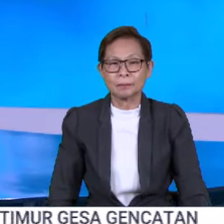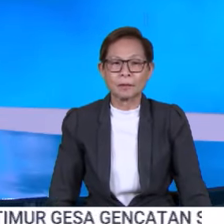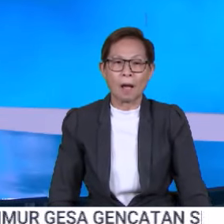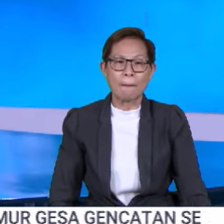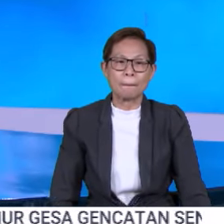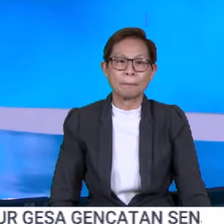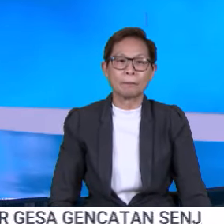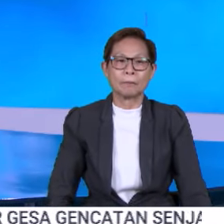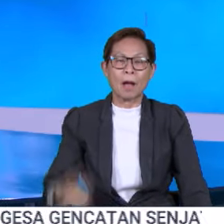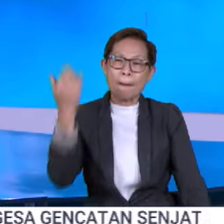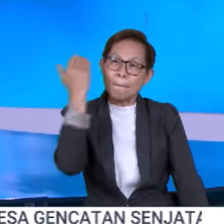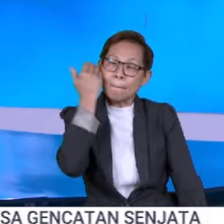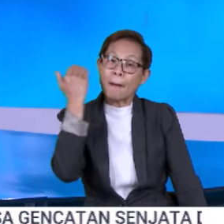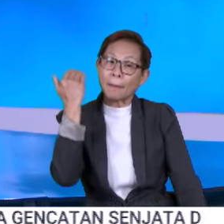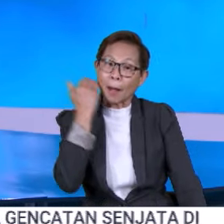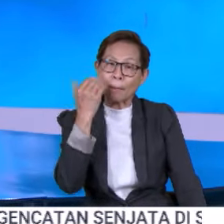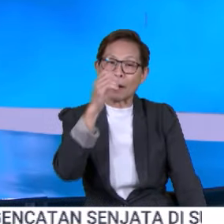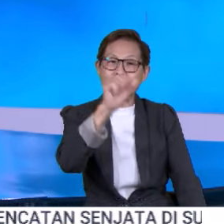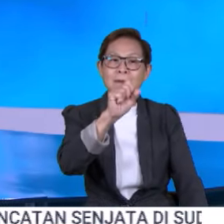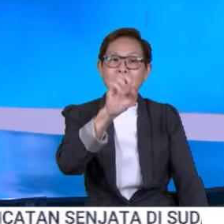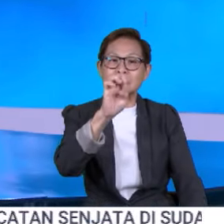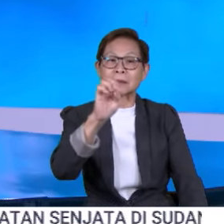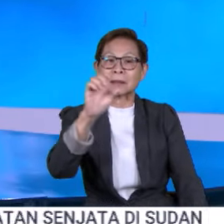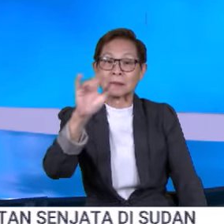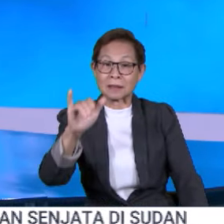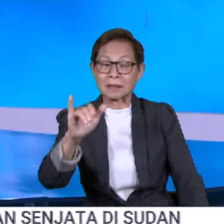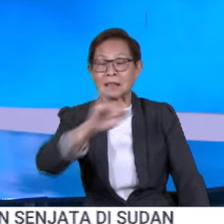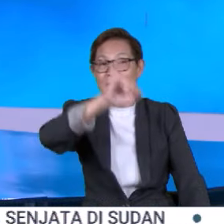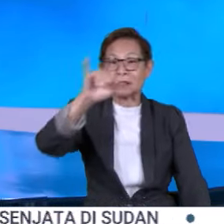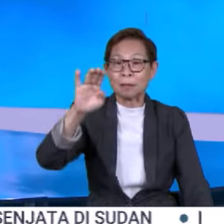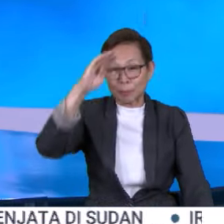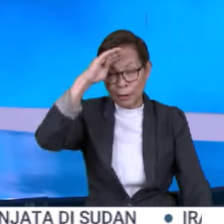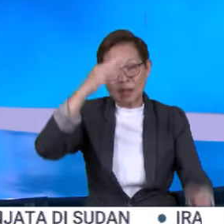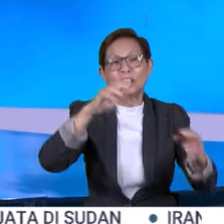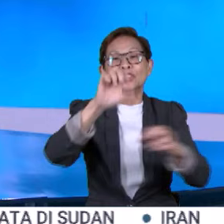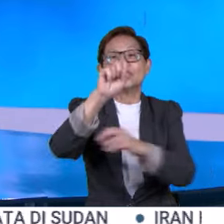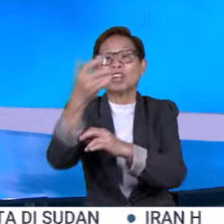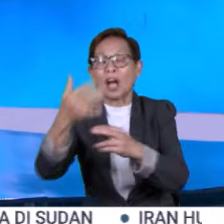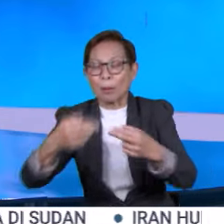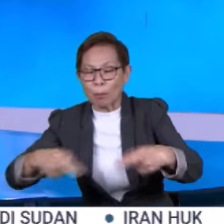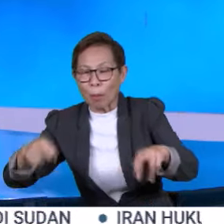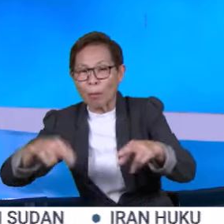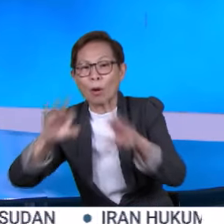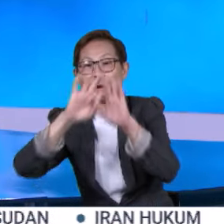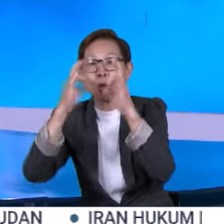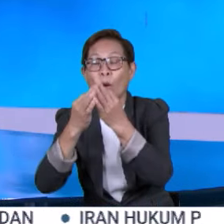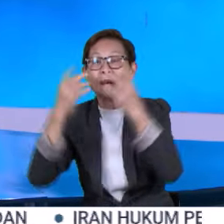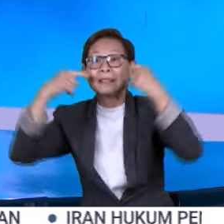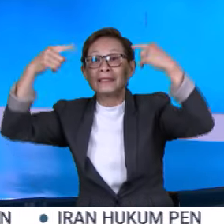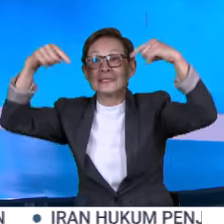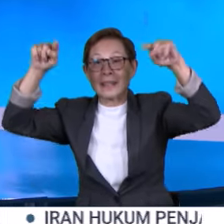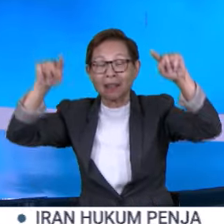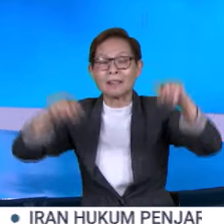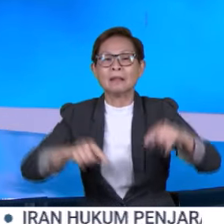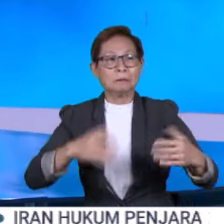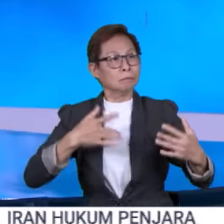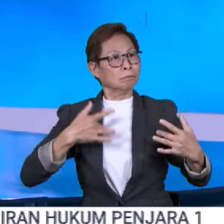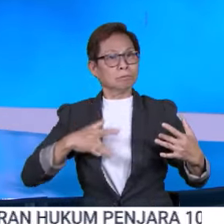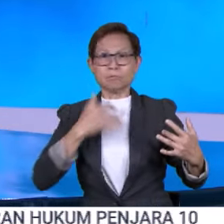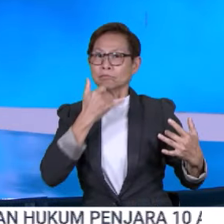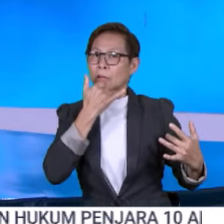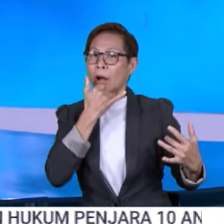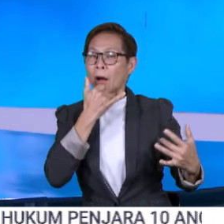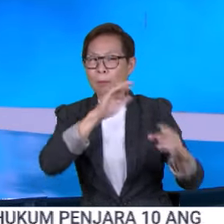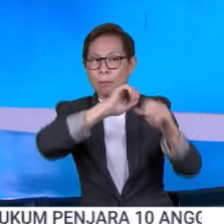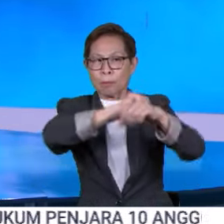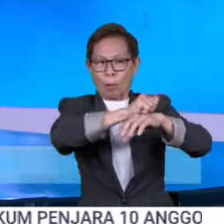jadi boleh di Mahkamah season Joho baru Syarikat peruncit kumpulan usaha kolagen mengaku tidak bersalah